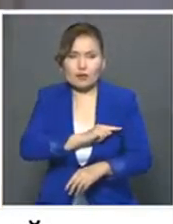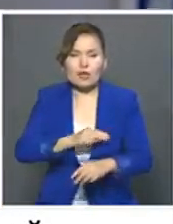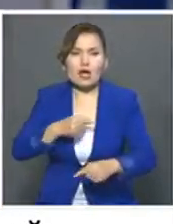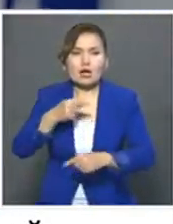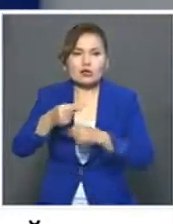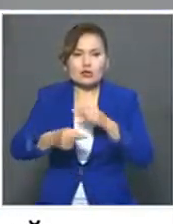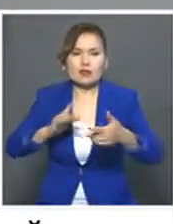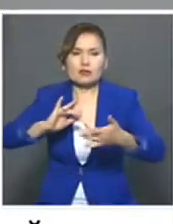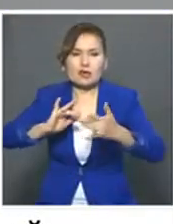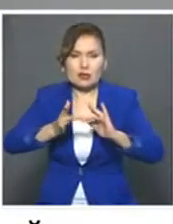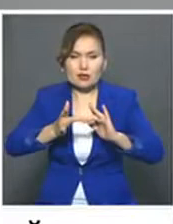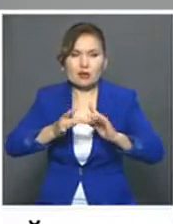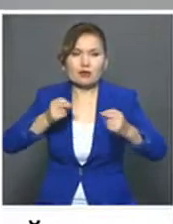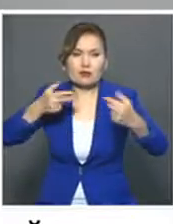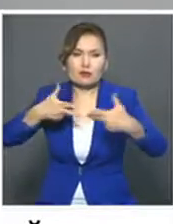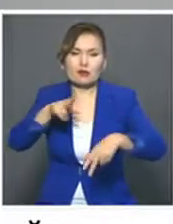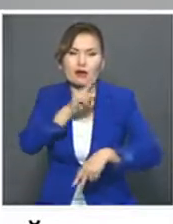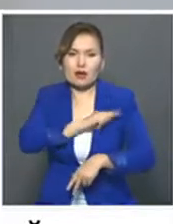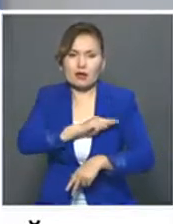дистанциондық жұмыста ауыстырылды.